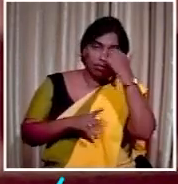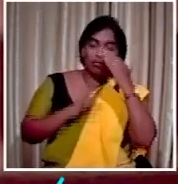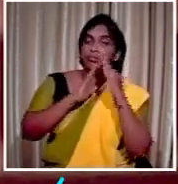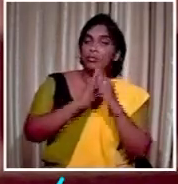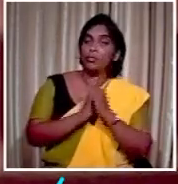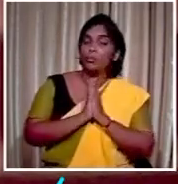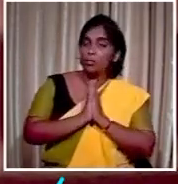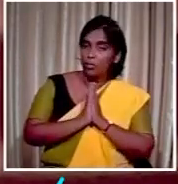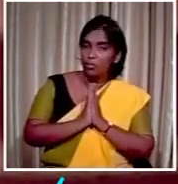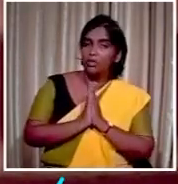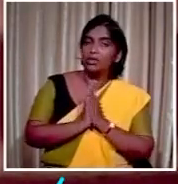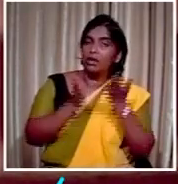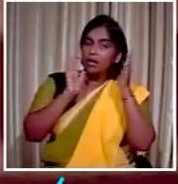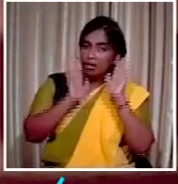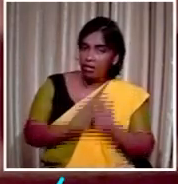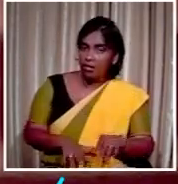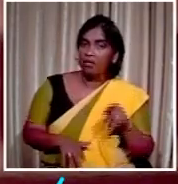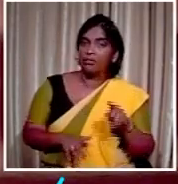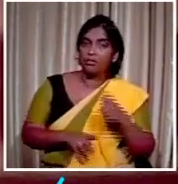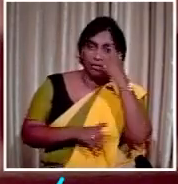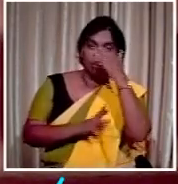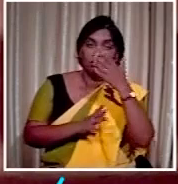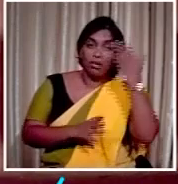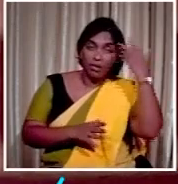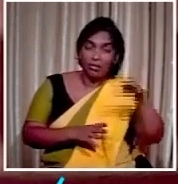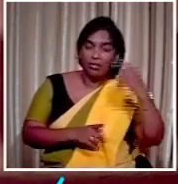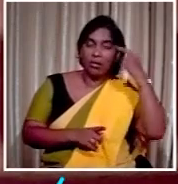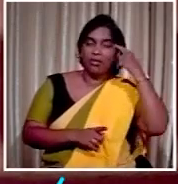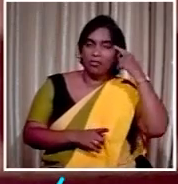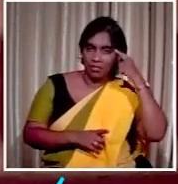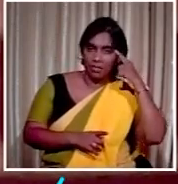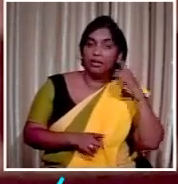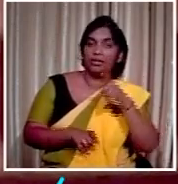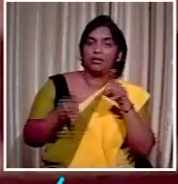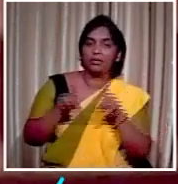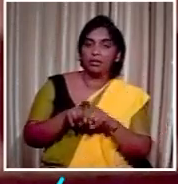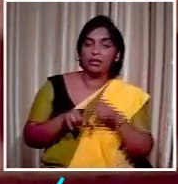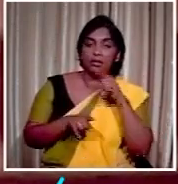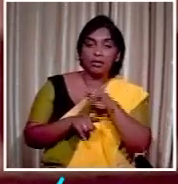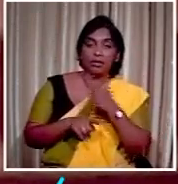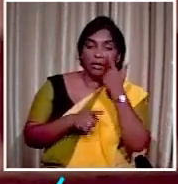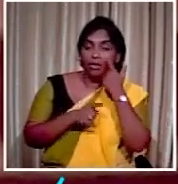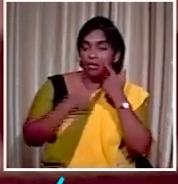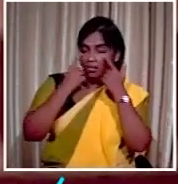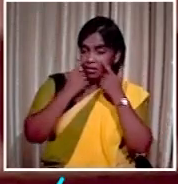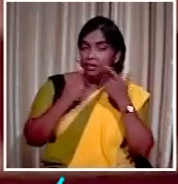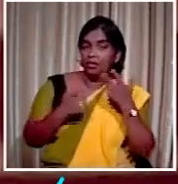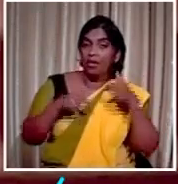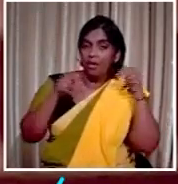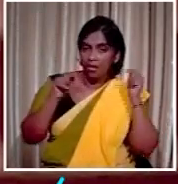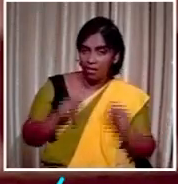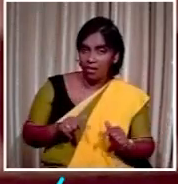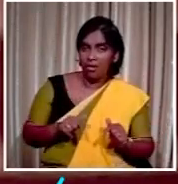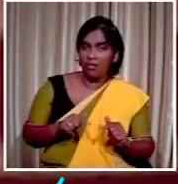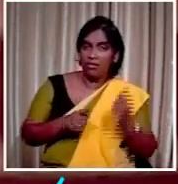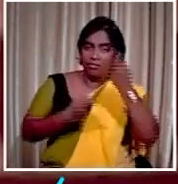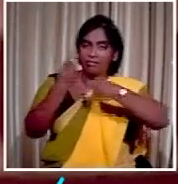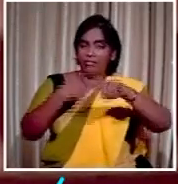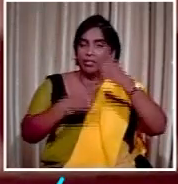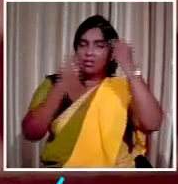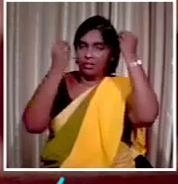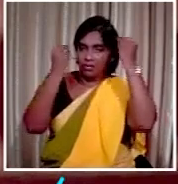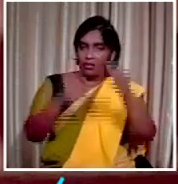පූජාවක අවසානයේ පාස්කු වින්දිතෝ මතක් කරනවා ඒ නිසා මේ මිනිසුන්ගේ කඳුළු වලට අද ඒක පාරාවරල්ලක්